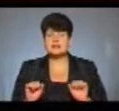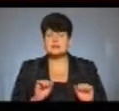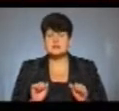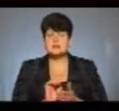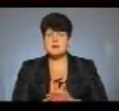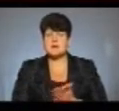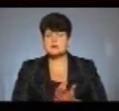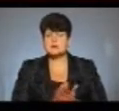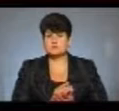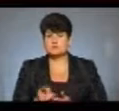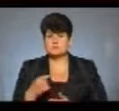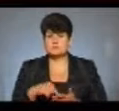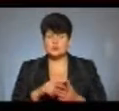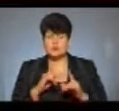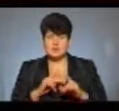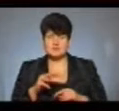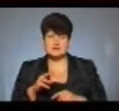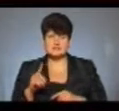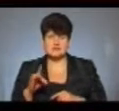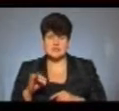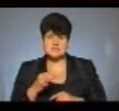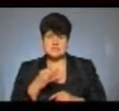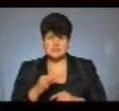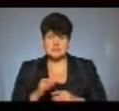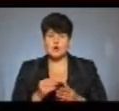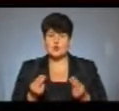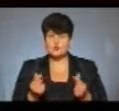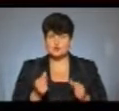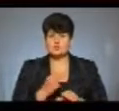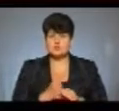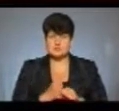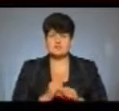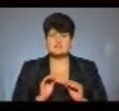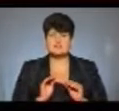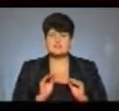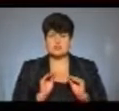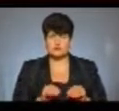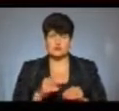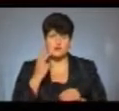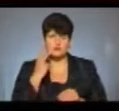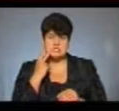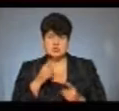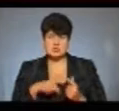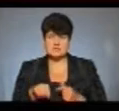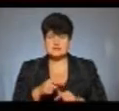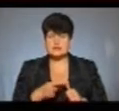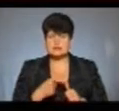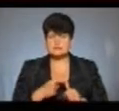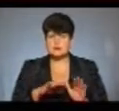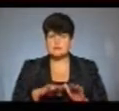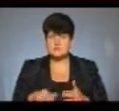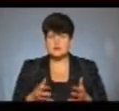прес-служби Тернопільської міської ради Мар'яна Зварич повідомила, кошторис робіт із встановлення постійного кільця у міськраді назвуть після